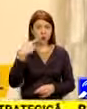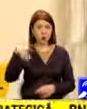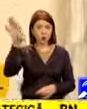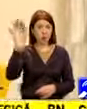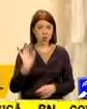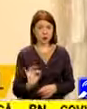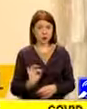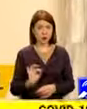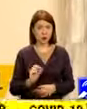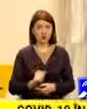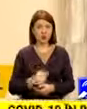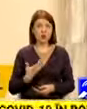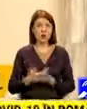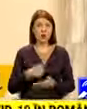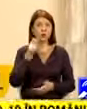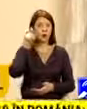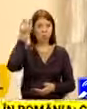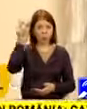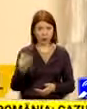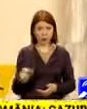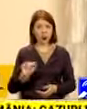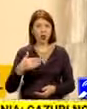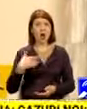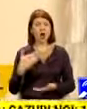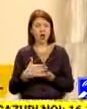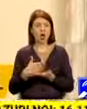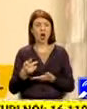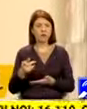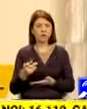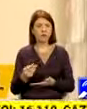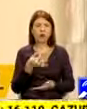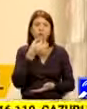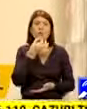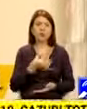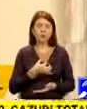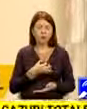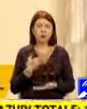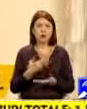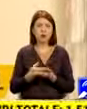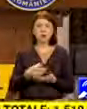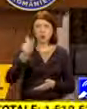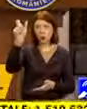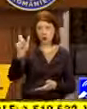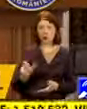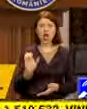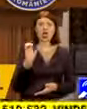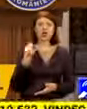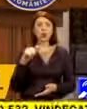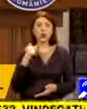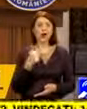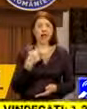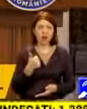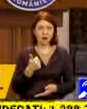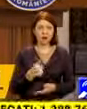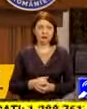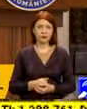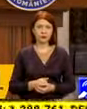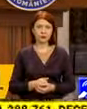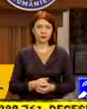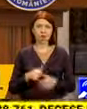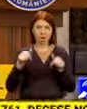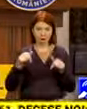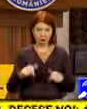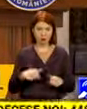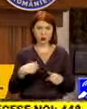unanimitate un candidat care mi-a fost propus în persoana domnului Nicolae Ciucă,